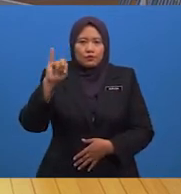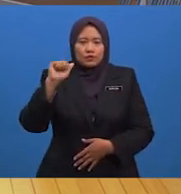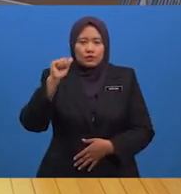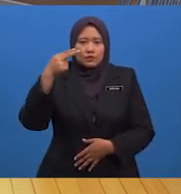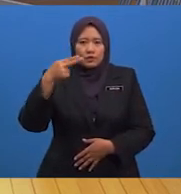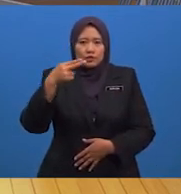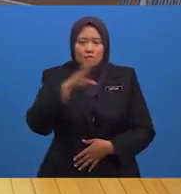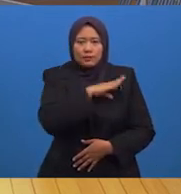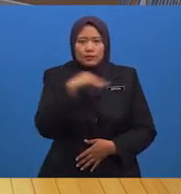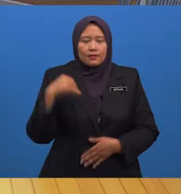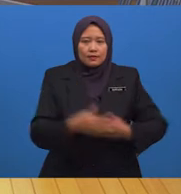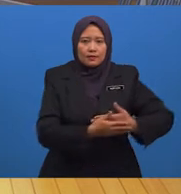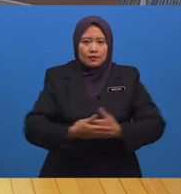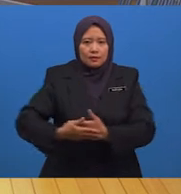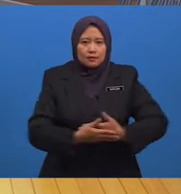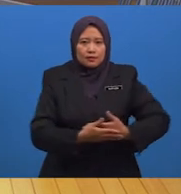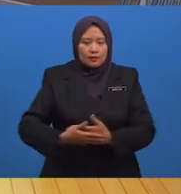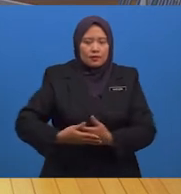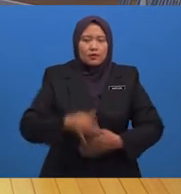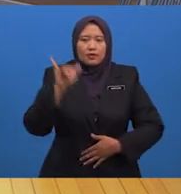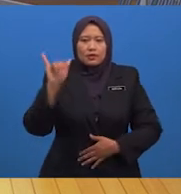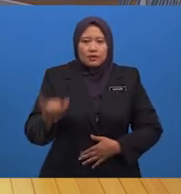kehilangan ketua keluarga.